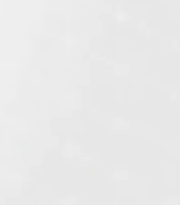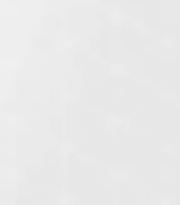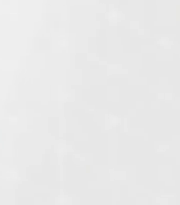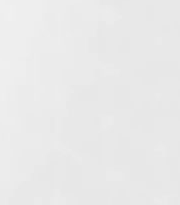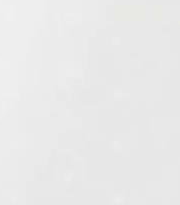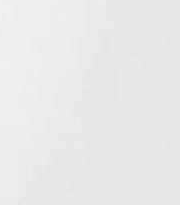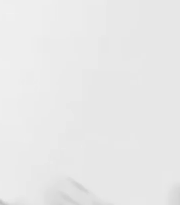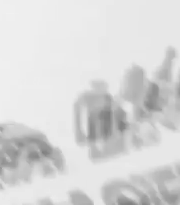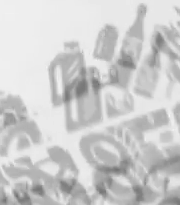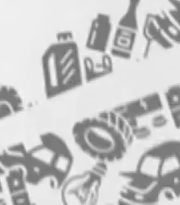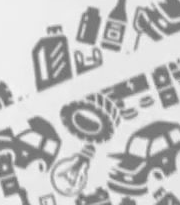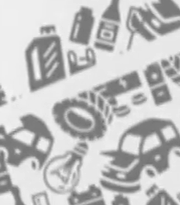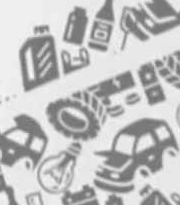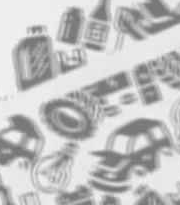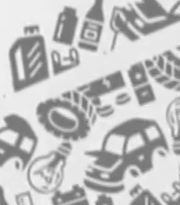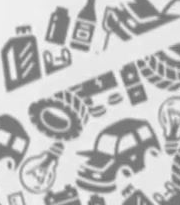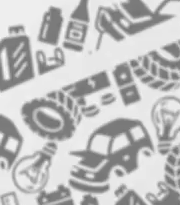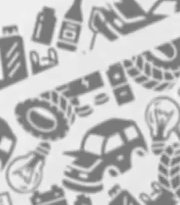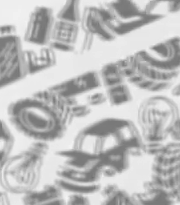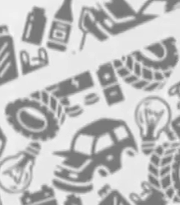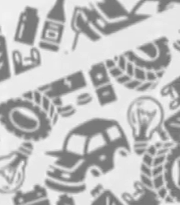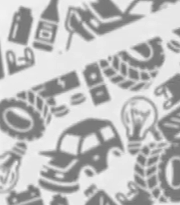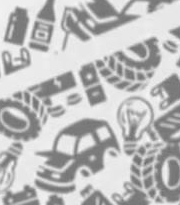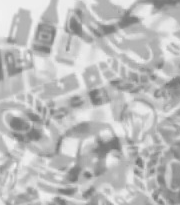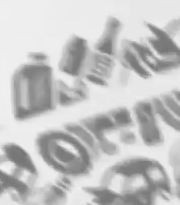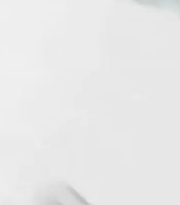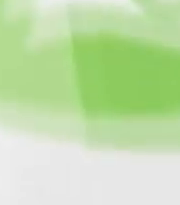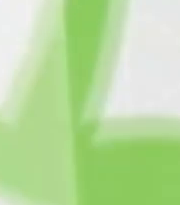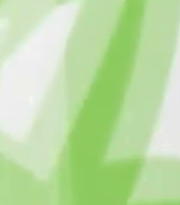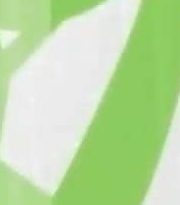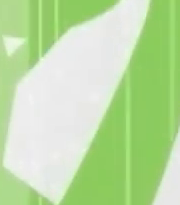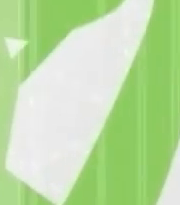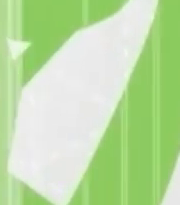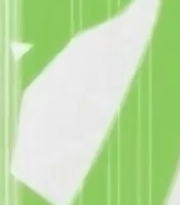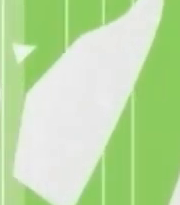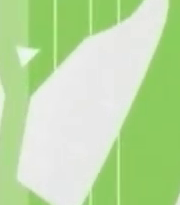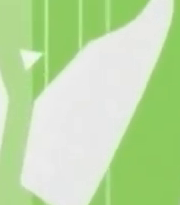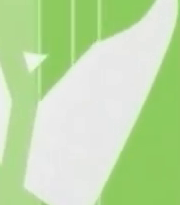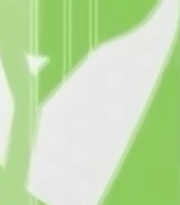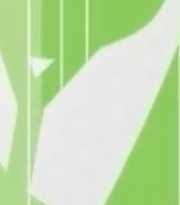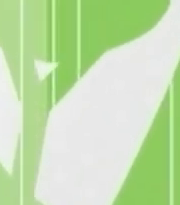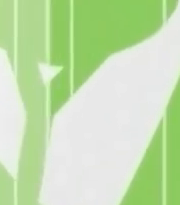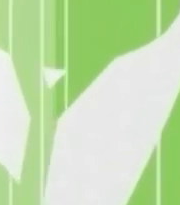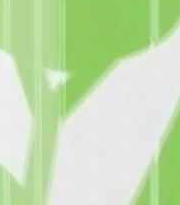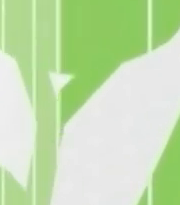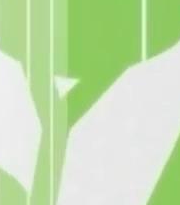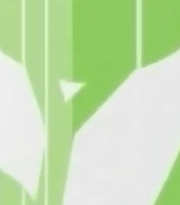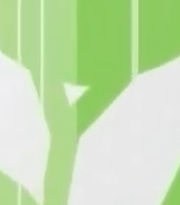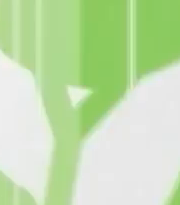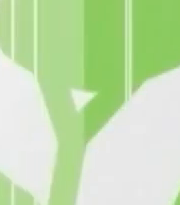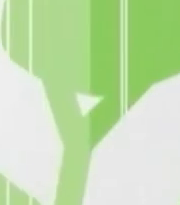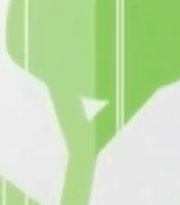საქართველოში ყოველწლიურად დაახლოებით 900,000 ტონა საყოფაცხოვრებო ნარჩენი წარმოიქმნება. ნარჩენები შეიცავს 1000-მდე არასახიფათო და